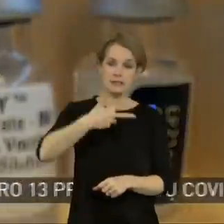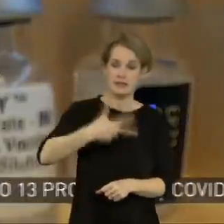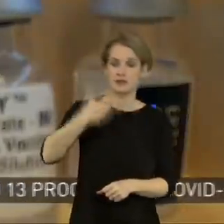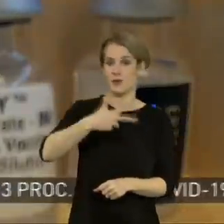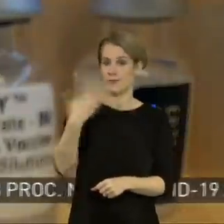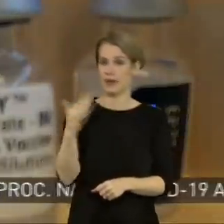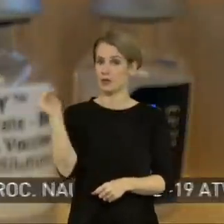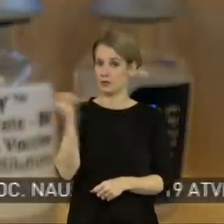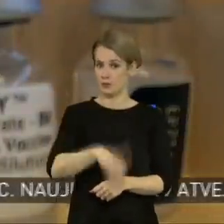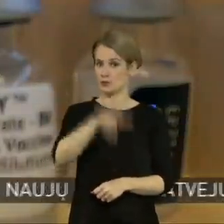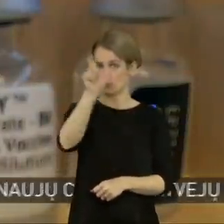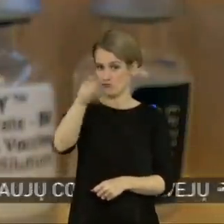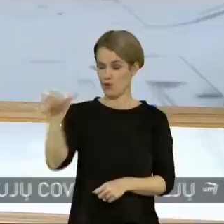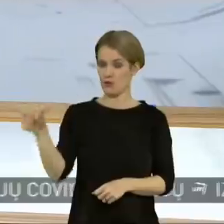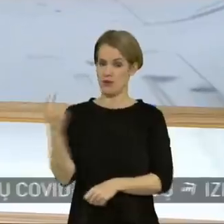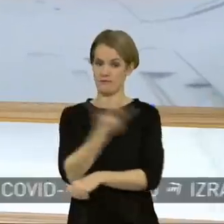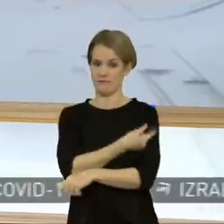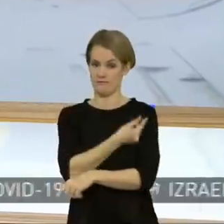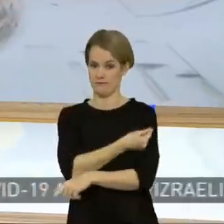apimtis išlaikant ir savaitgaliais.